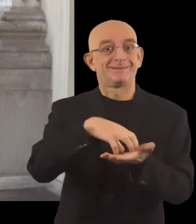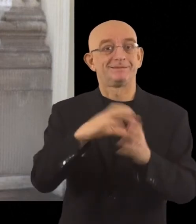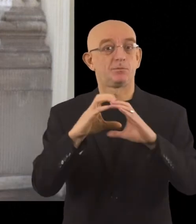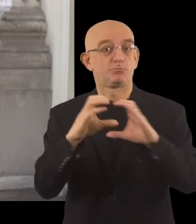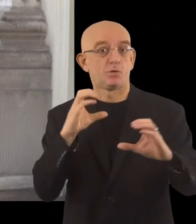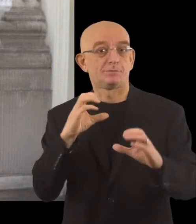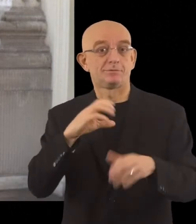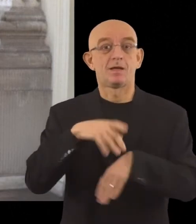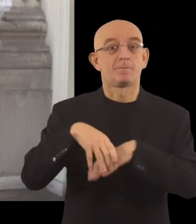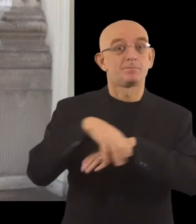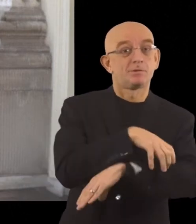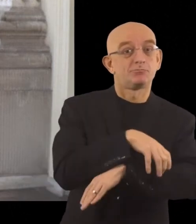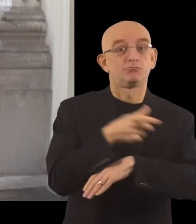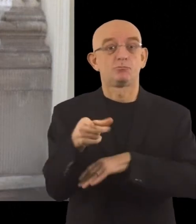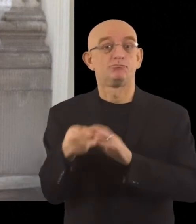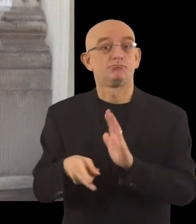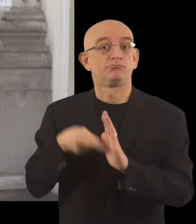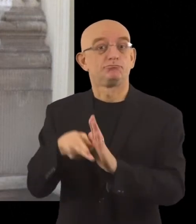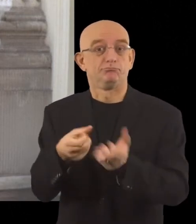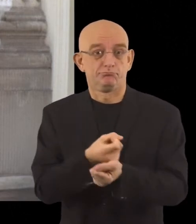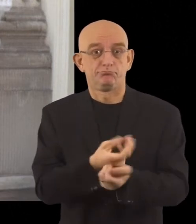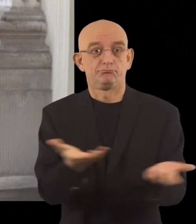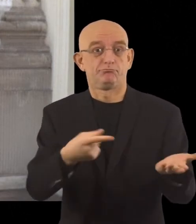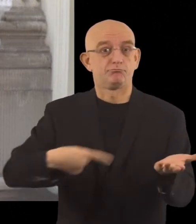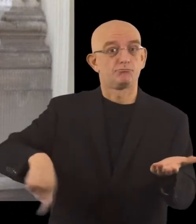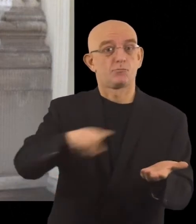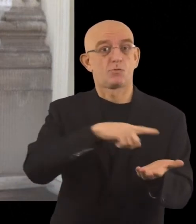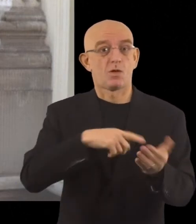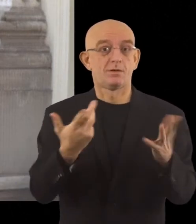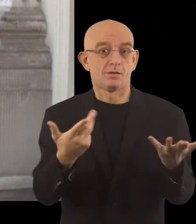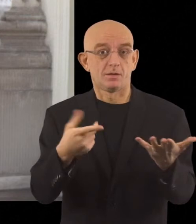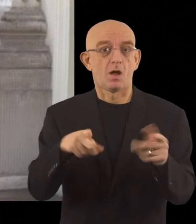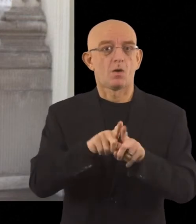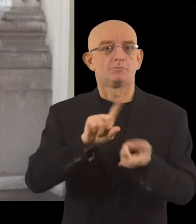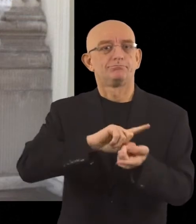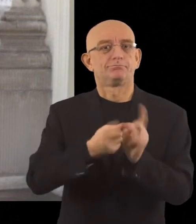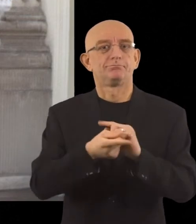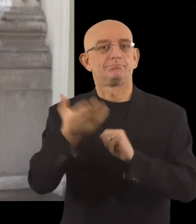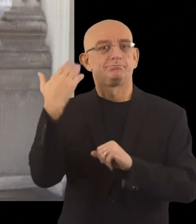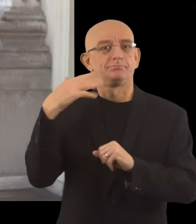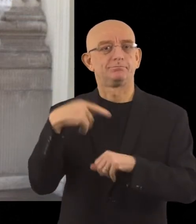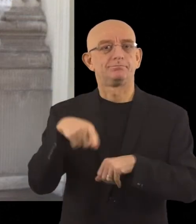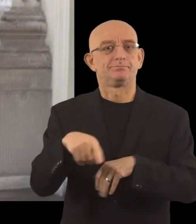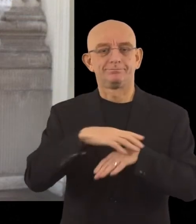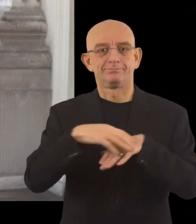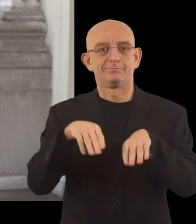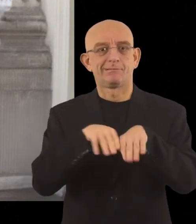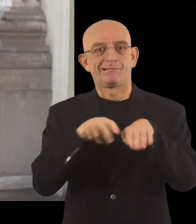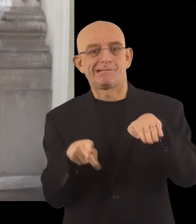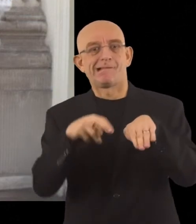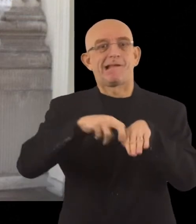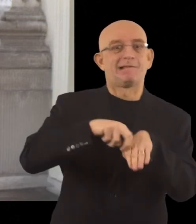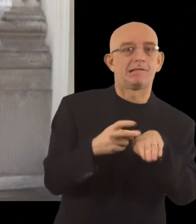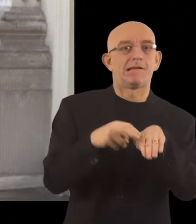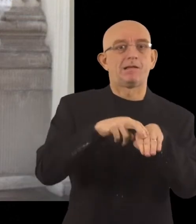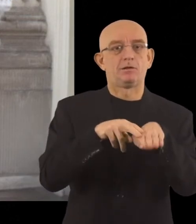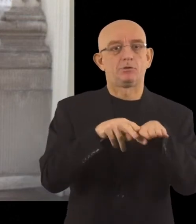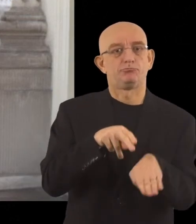Autobusy miejskie, metro i kolej są już w 100% dostępne, a tabor tramwajowy wymieniamy sukcesywnie na niskopodłogowy.